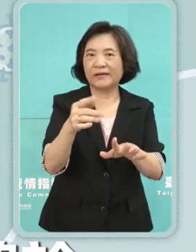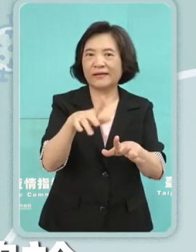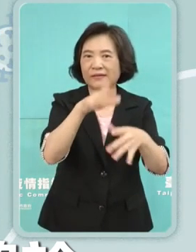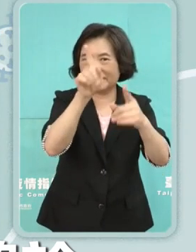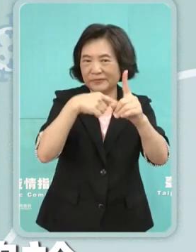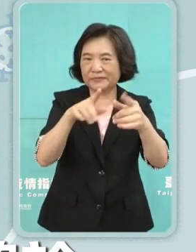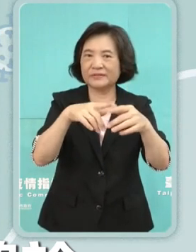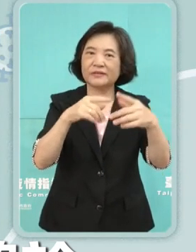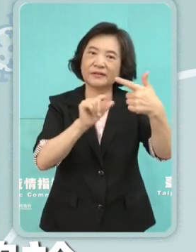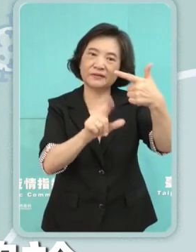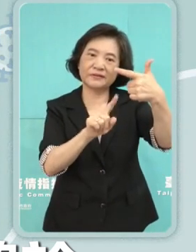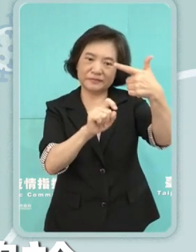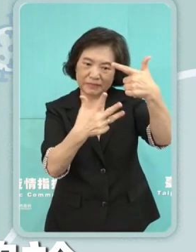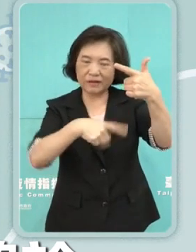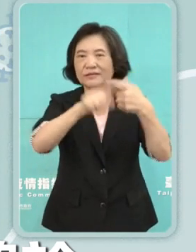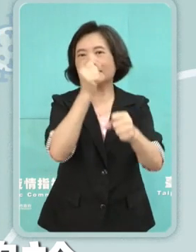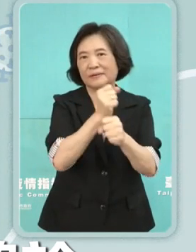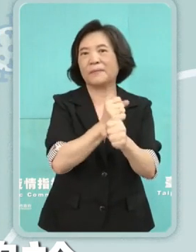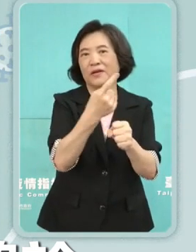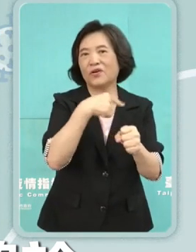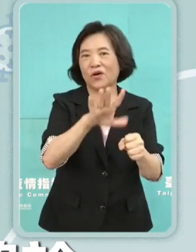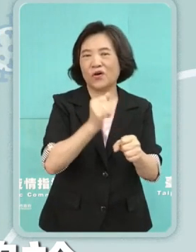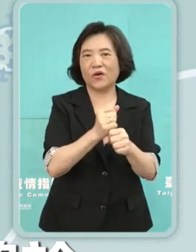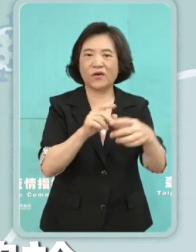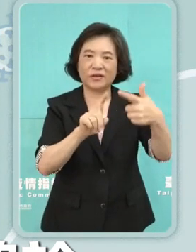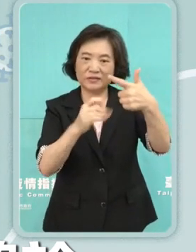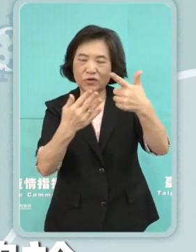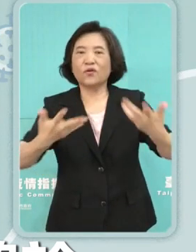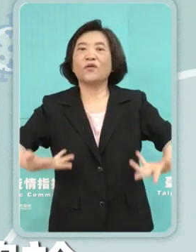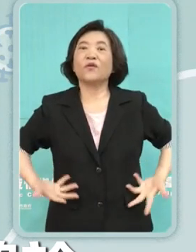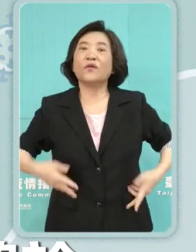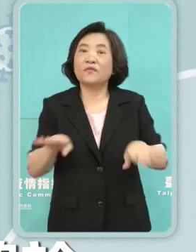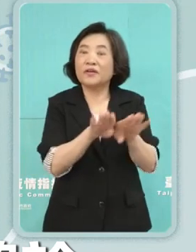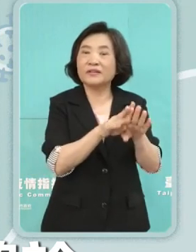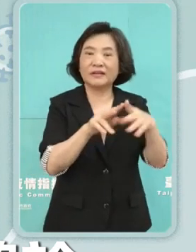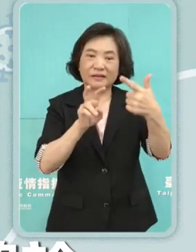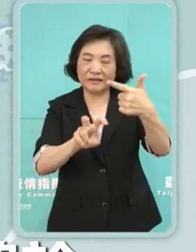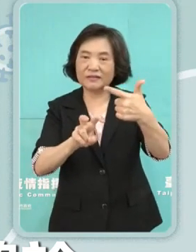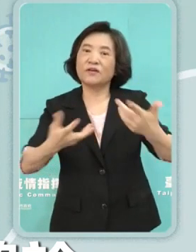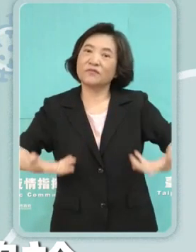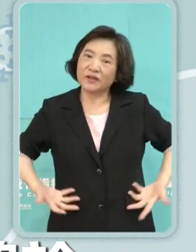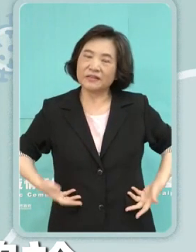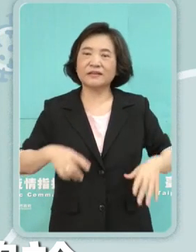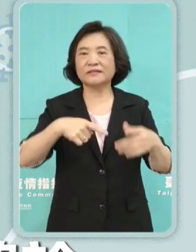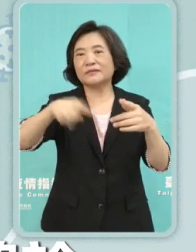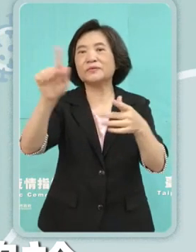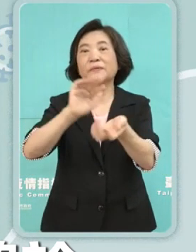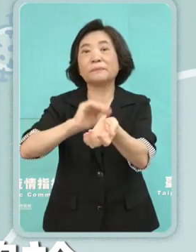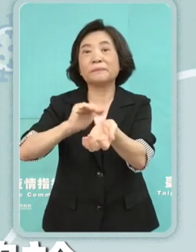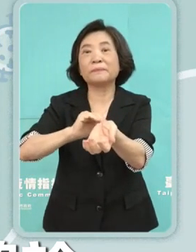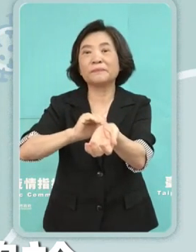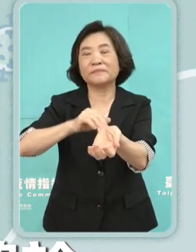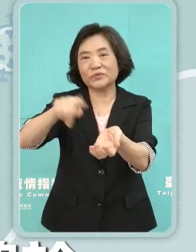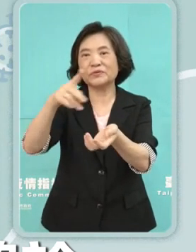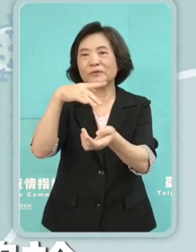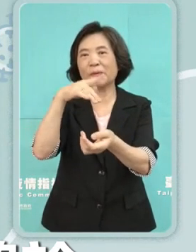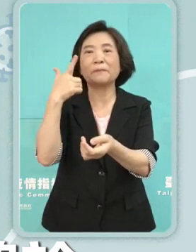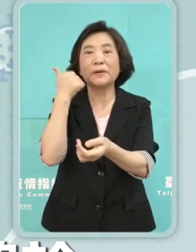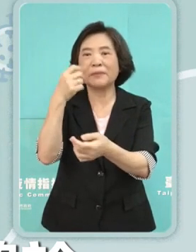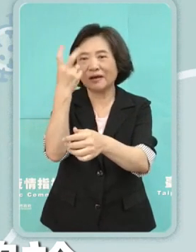哦。这是6月18号有来上班的哈、哦，那19号放假，20号也放假，那去看他的父亲。后